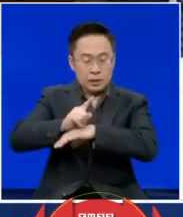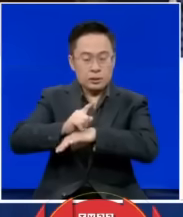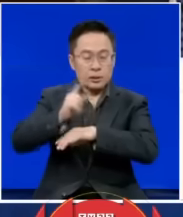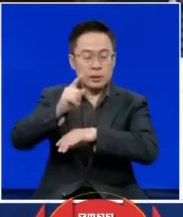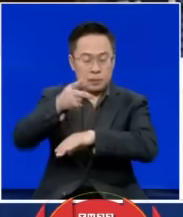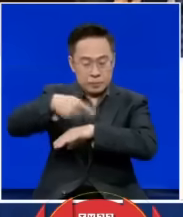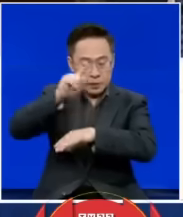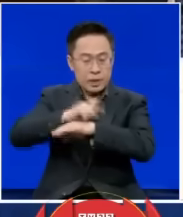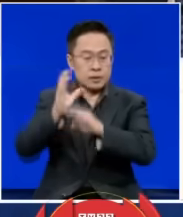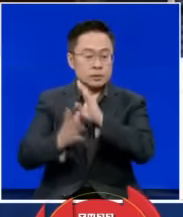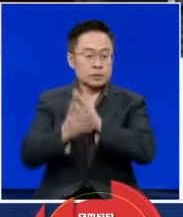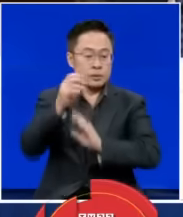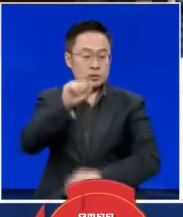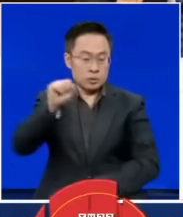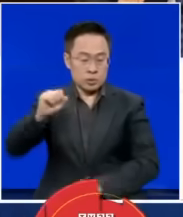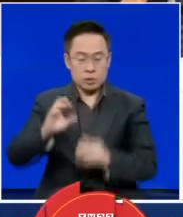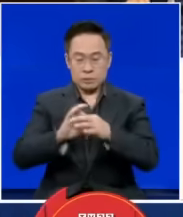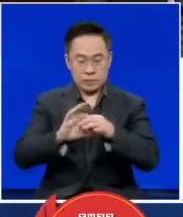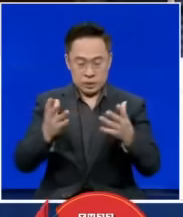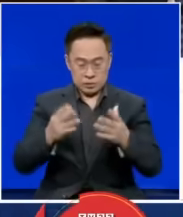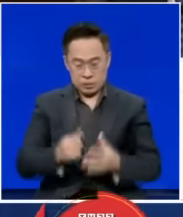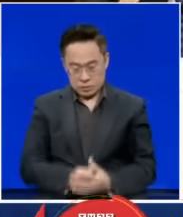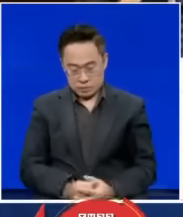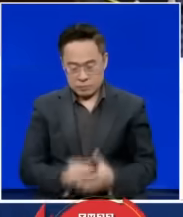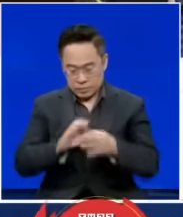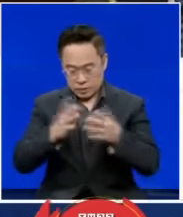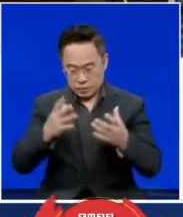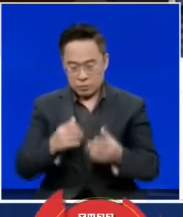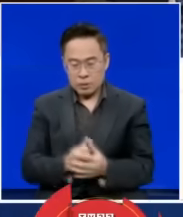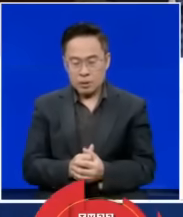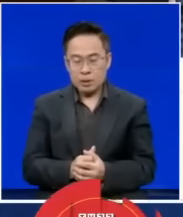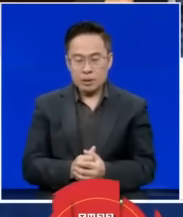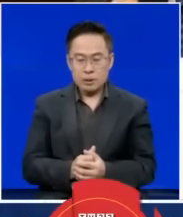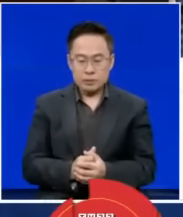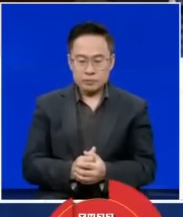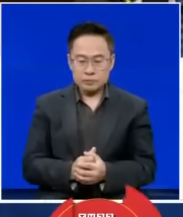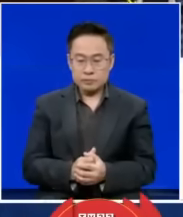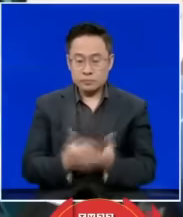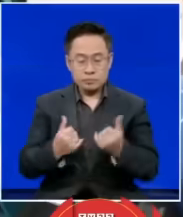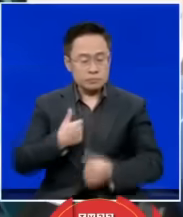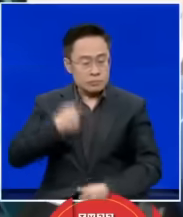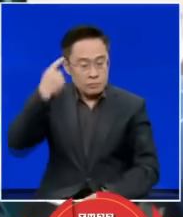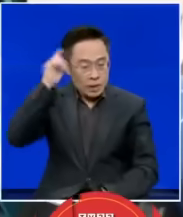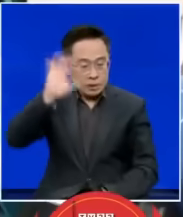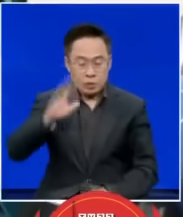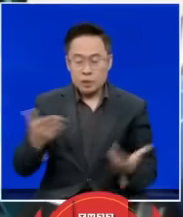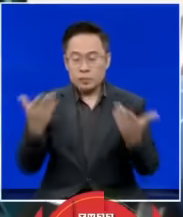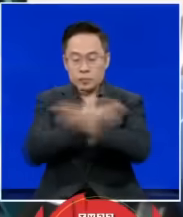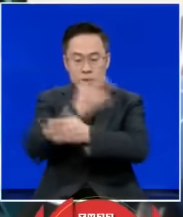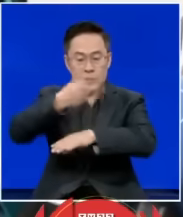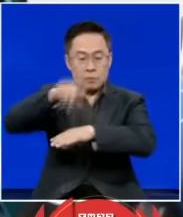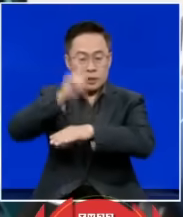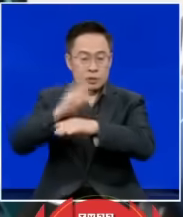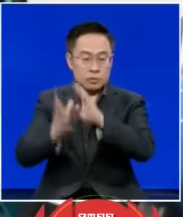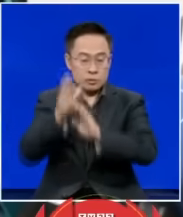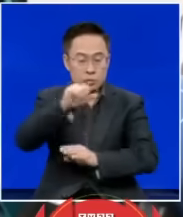ที่จะมาคิดเปลี่ยนแปลงอะไรอย่างนี้นะครับเป็นเรื่องที่เป็นปกติแล้วก็เราไม่เคยคิดว่าเราจะต้องไปเปลี่ยนประธานสภา